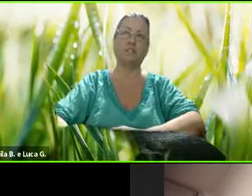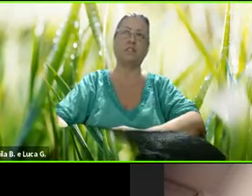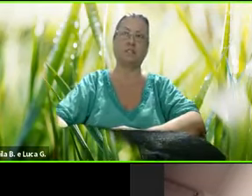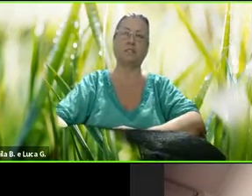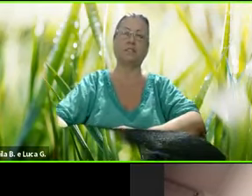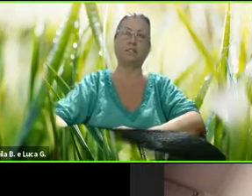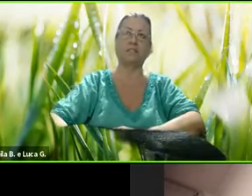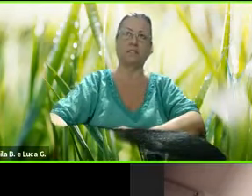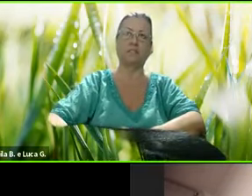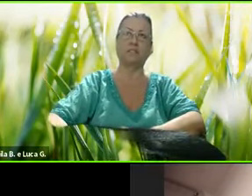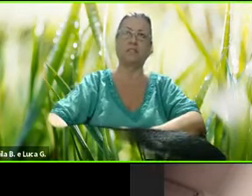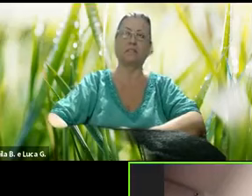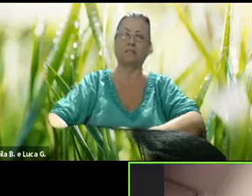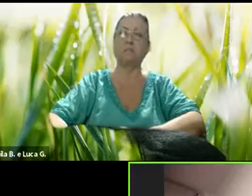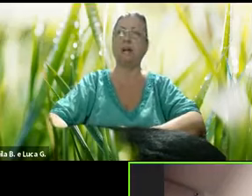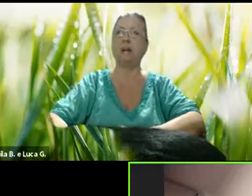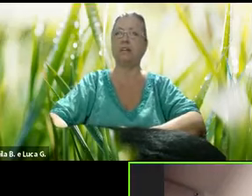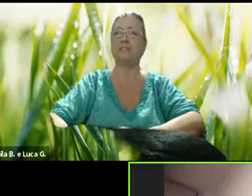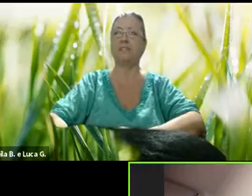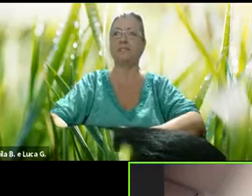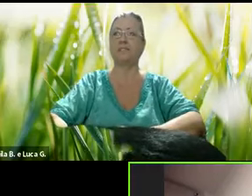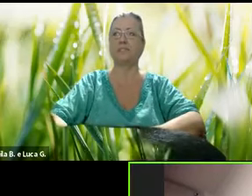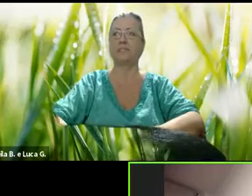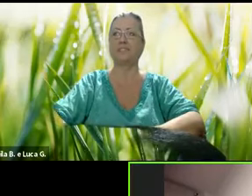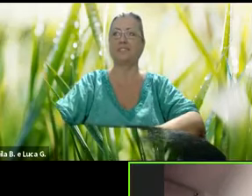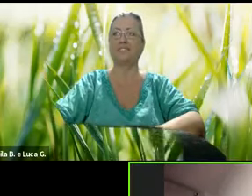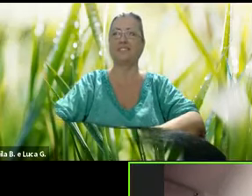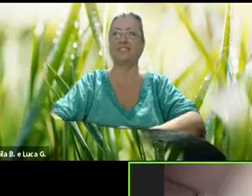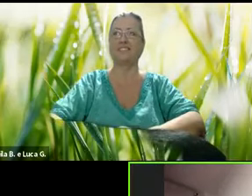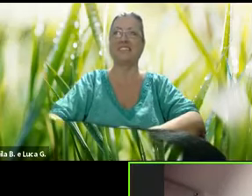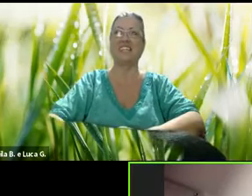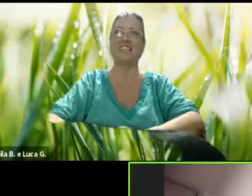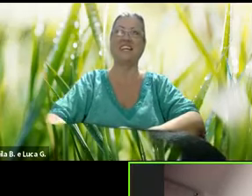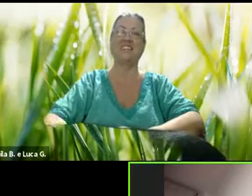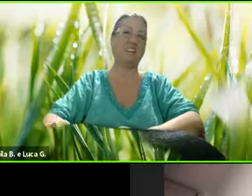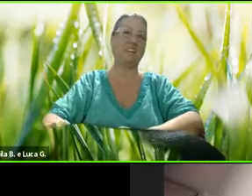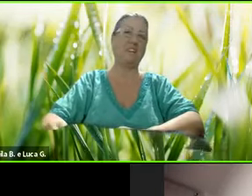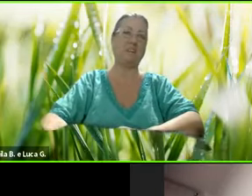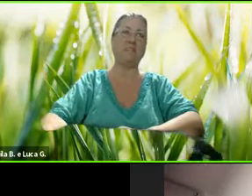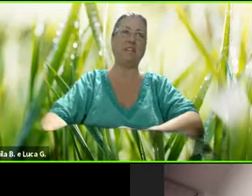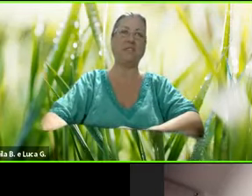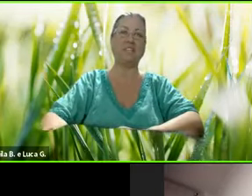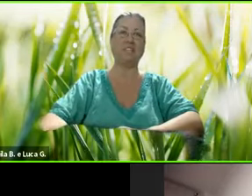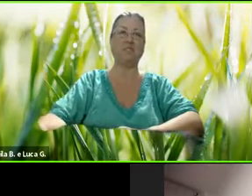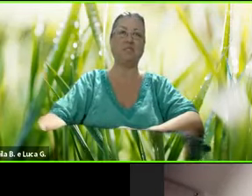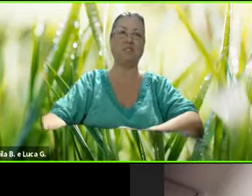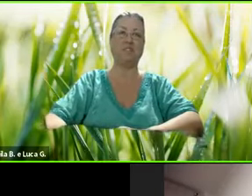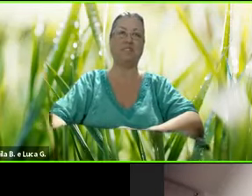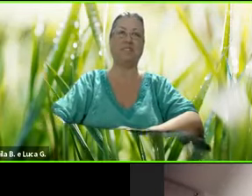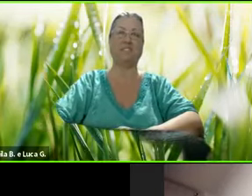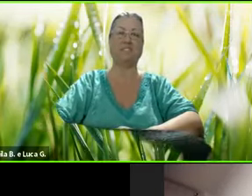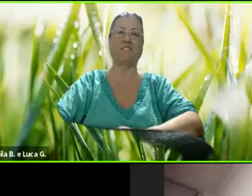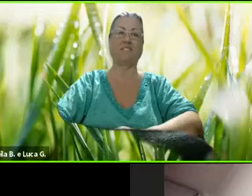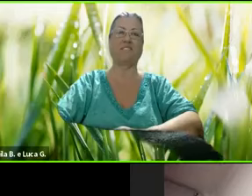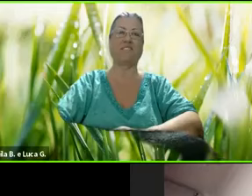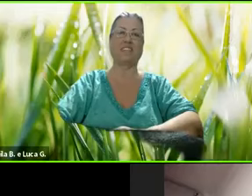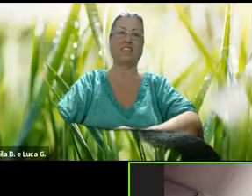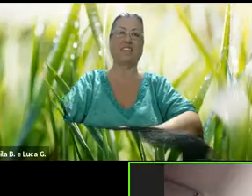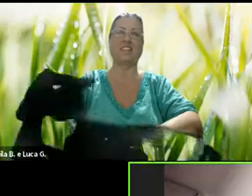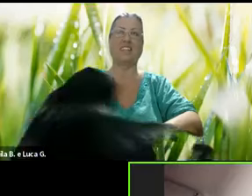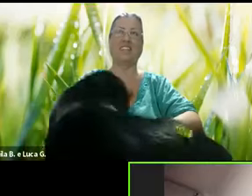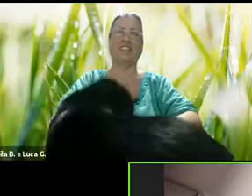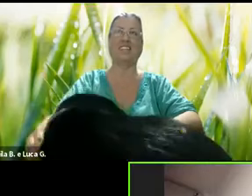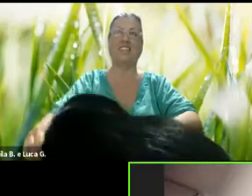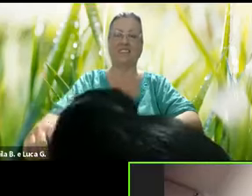così. Insieme. È proprio tutto insieme. È veramente così, questo che funziona. E questo